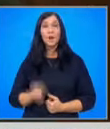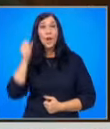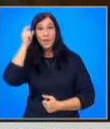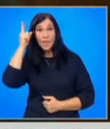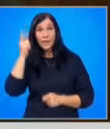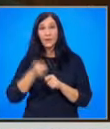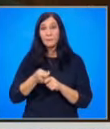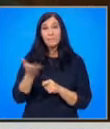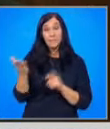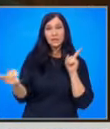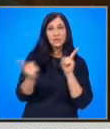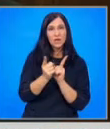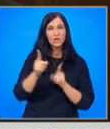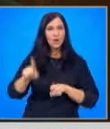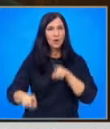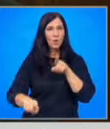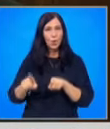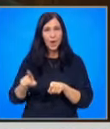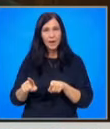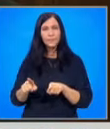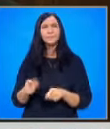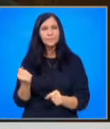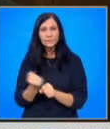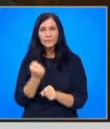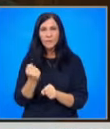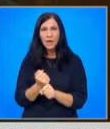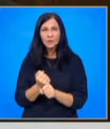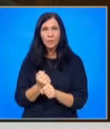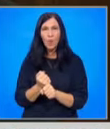Идеята е да направим тези срещи регулярни, да изработим